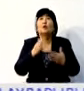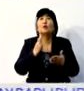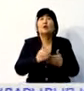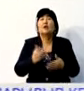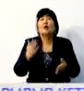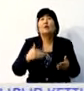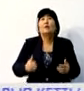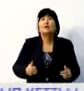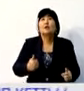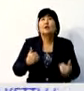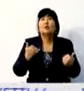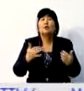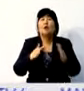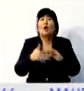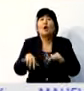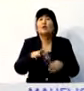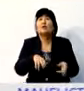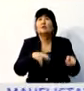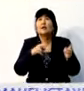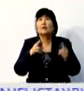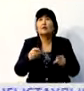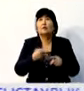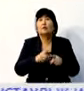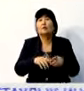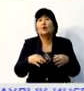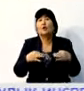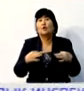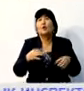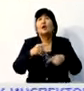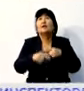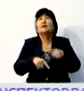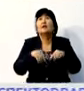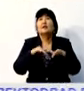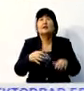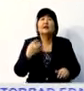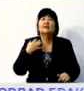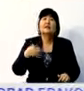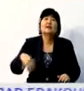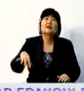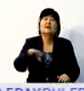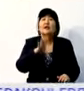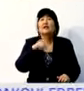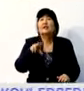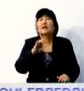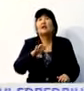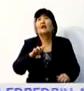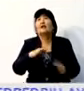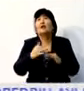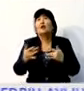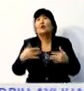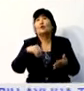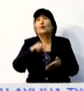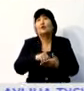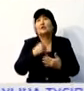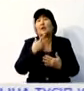мақтаныштамыз. Бүгін міне ауданымызға келіп, осы тойдың жалғасы ретінде Сыр еліне, Сырдария ауданына кеп, өнер көрсетіп,